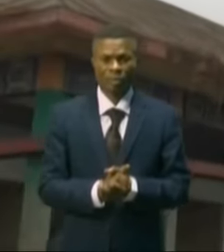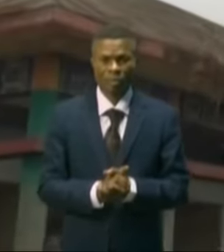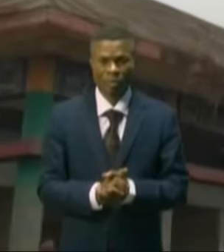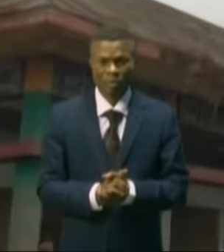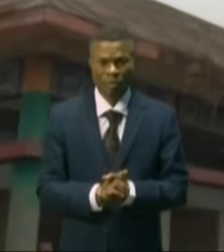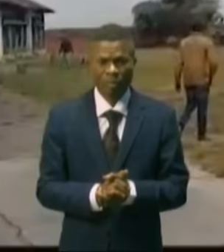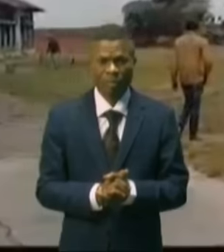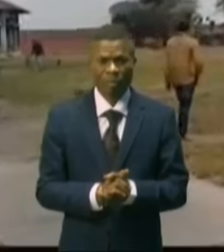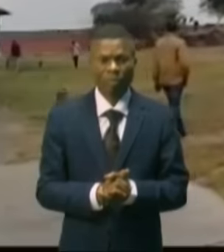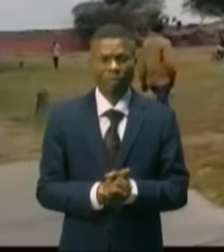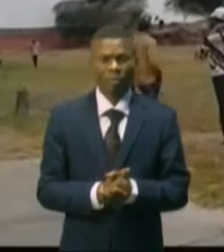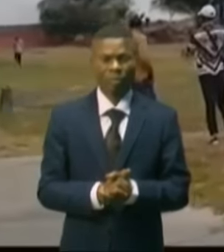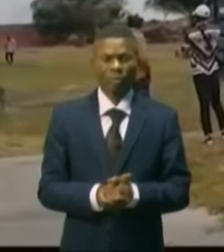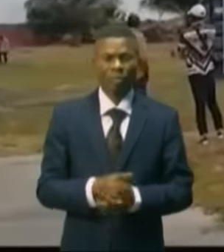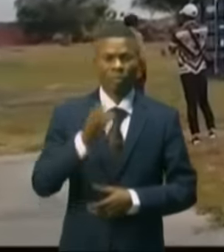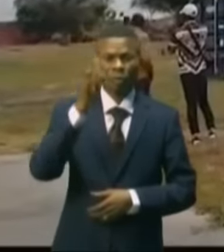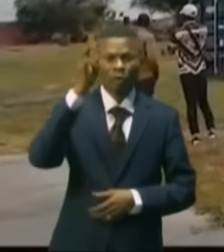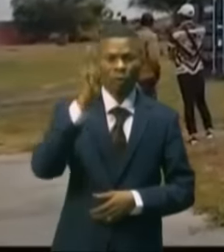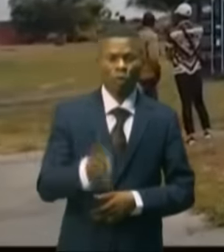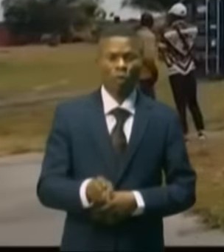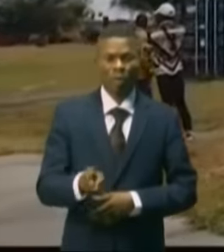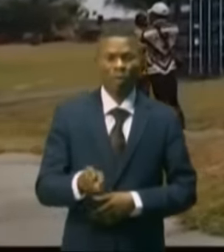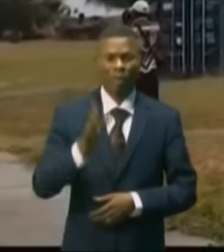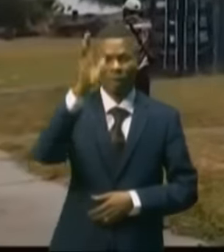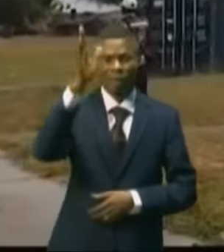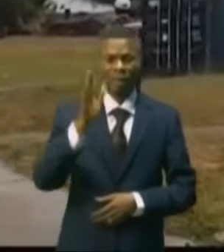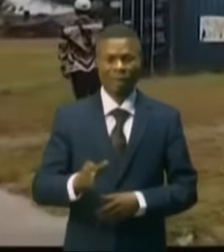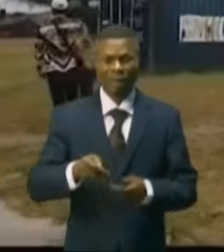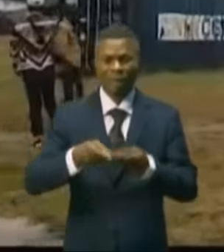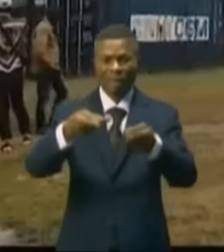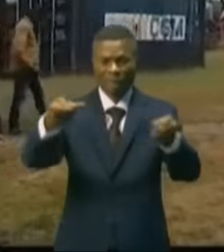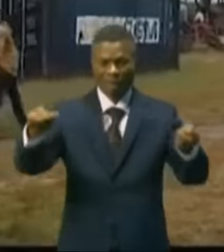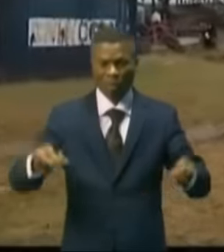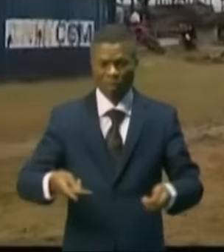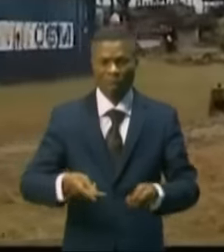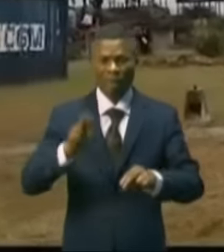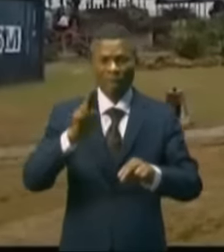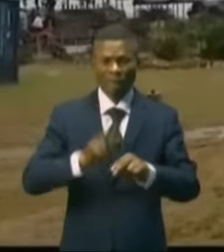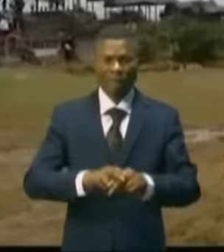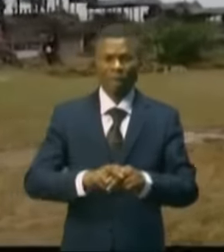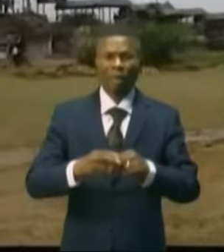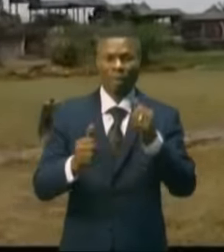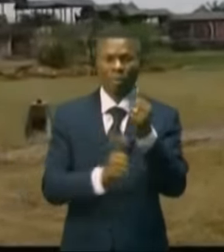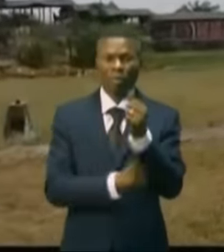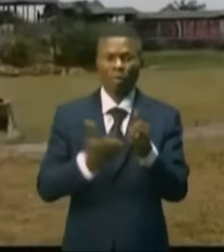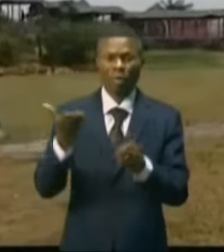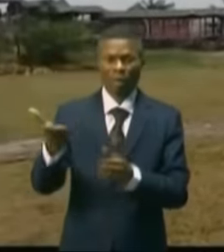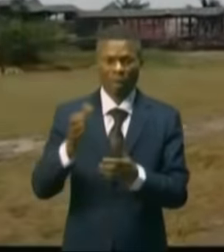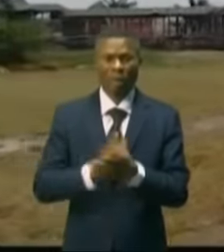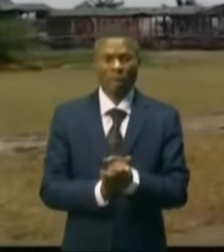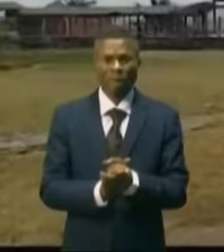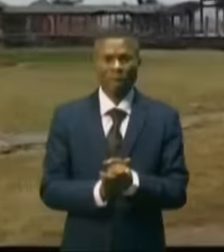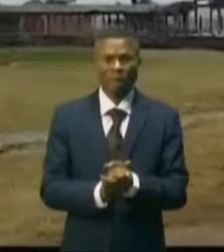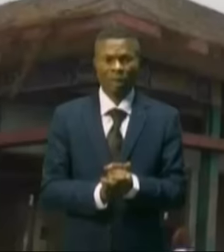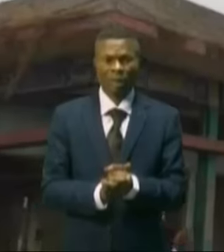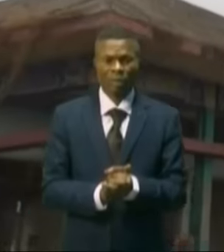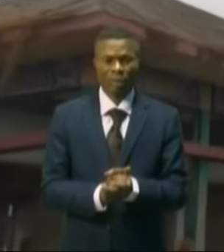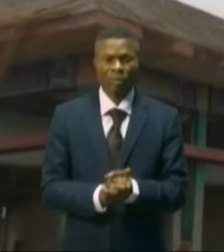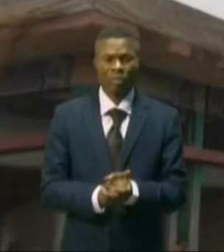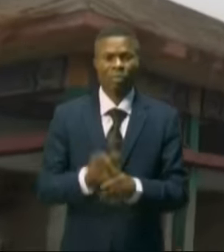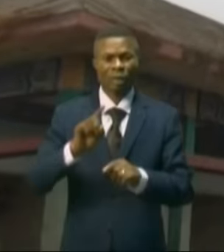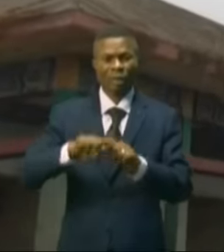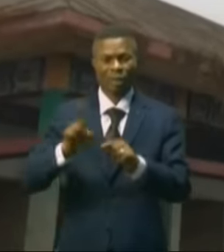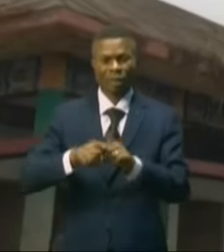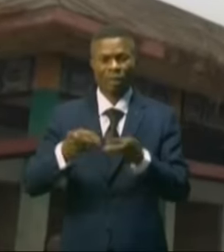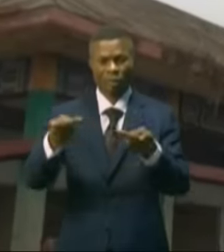s'étend sur environ 3500 hectares. Ces sites abritaient par le passé des okapis, buffles, singes, lions